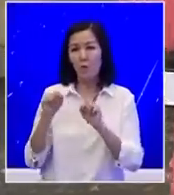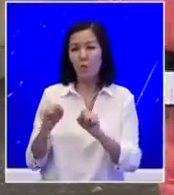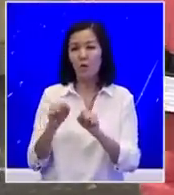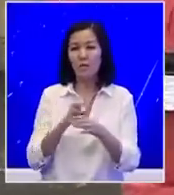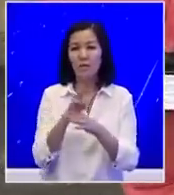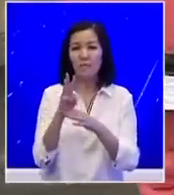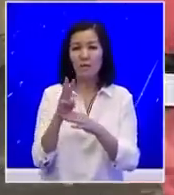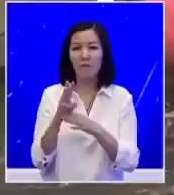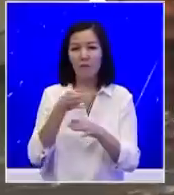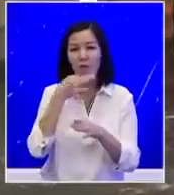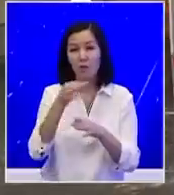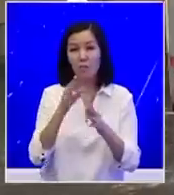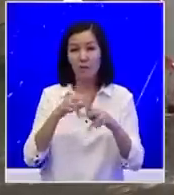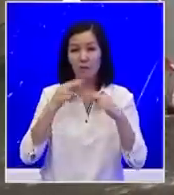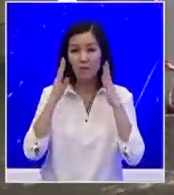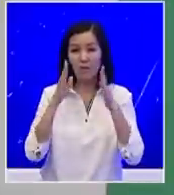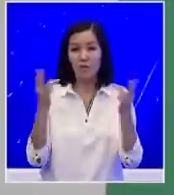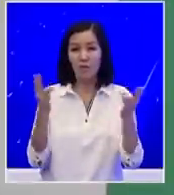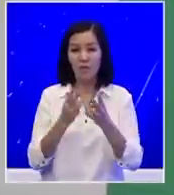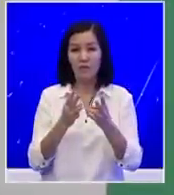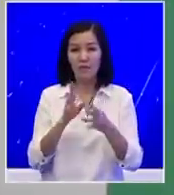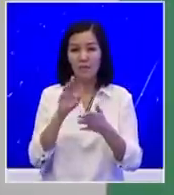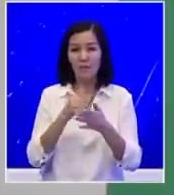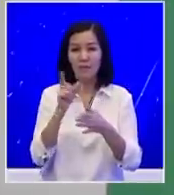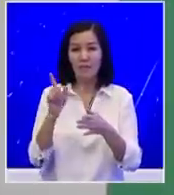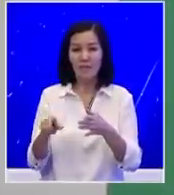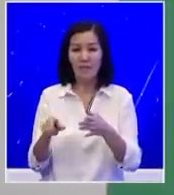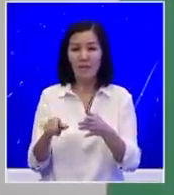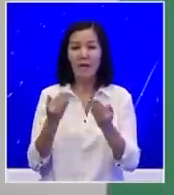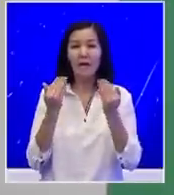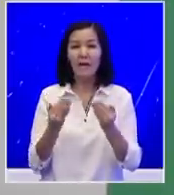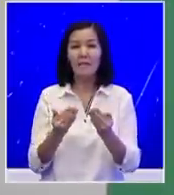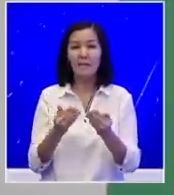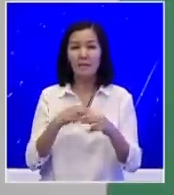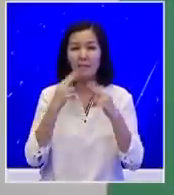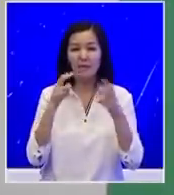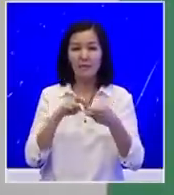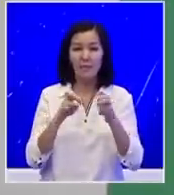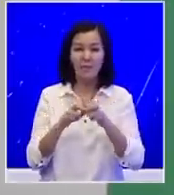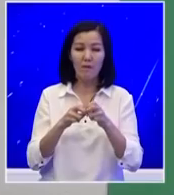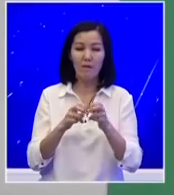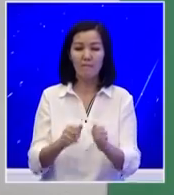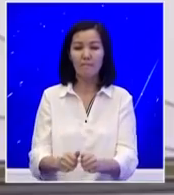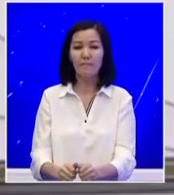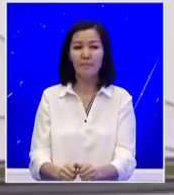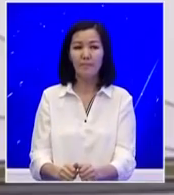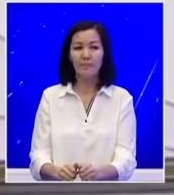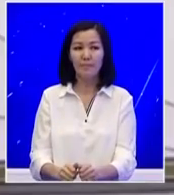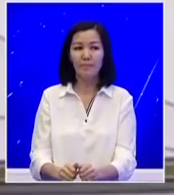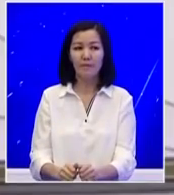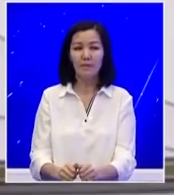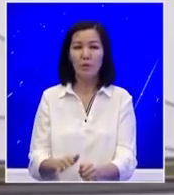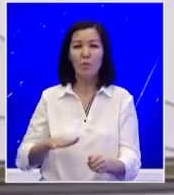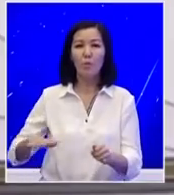етуге жауапкершілікпен қарауы тиіс, дейді бас санитарлық дәрігер. Бұл қазір басты мәселелердің бірі.